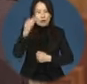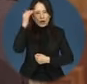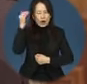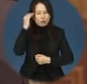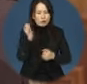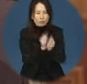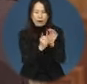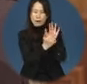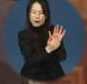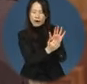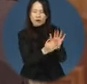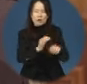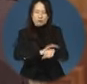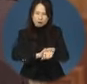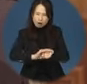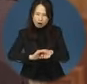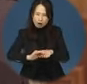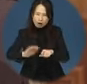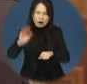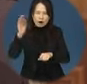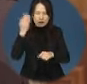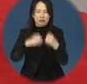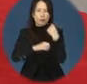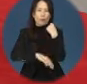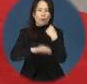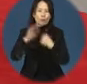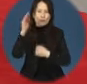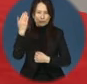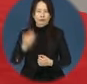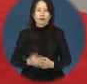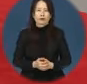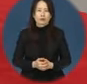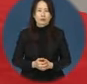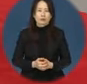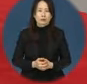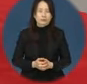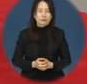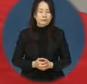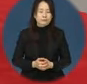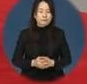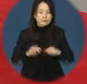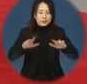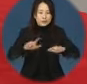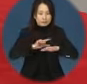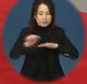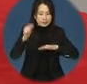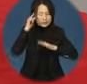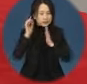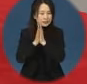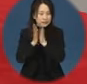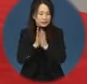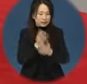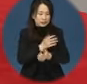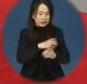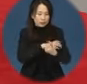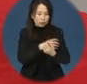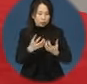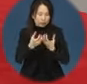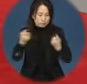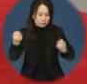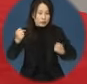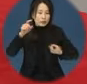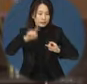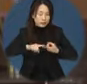여기까지 올 수 있었던 터 됬다고 생각합니다 우리가 오늘 이제 자치 붕권 을 주로 얘기하기 거 기 때문에 방금 중대 본지 대본